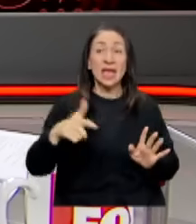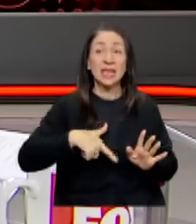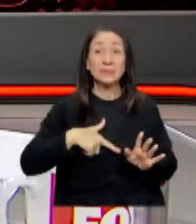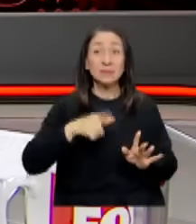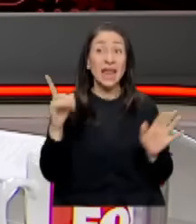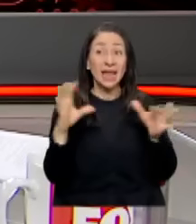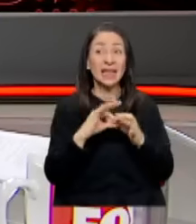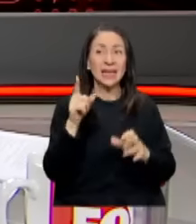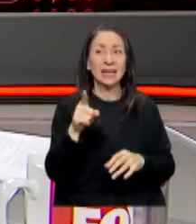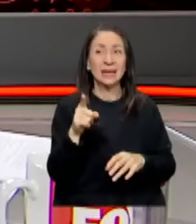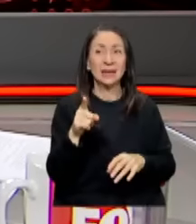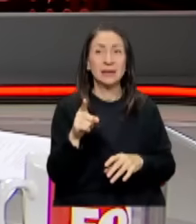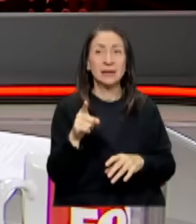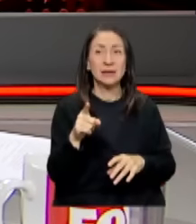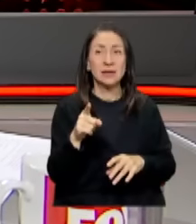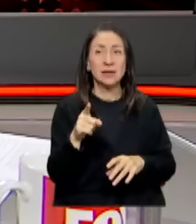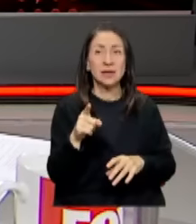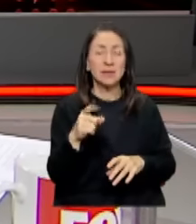İzmir'le ilgili